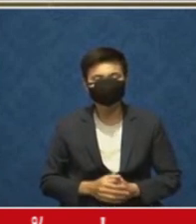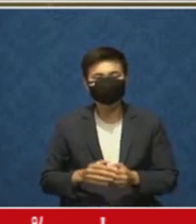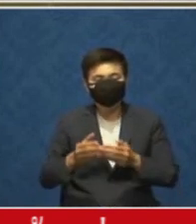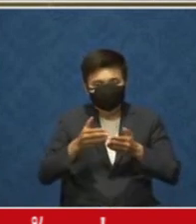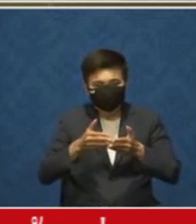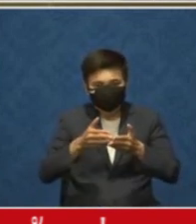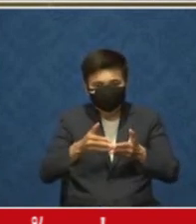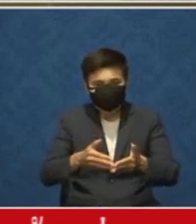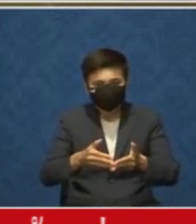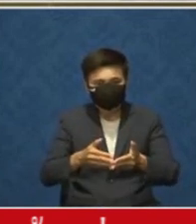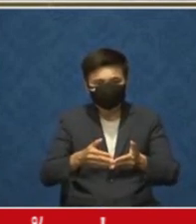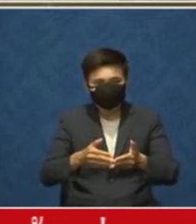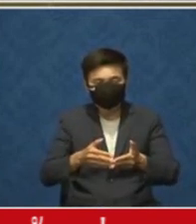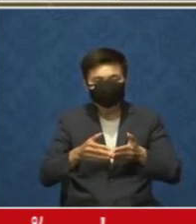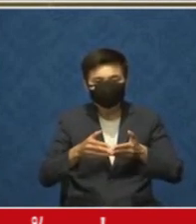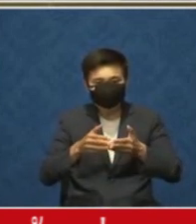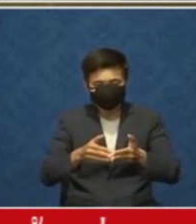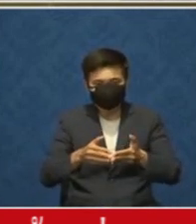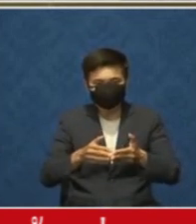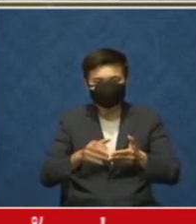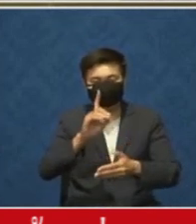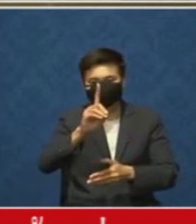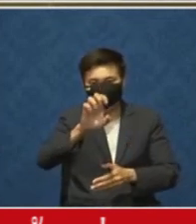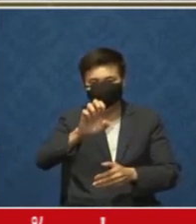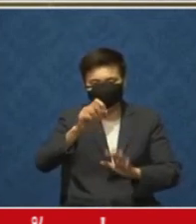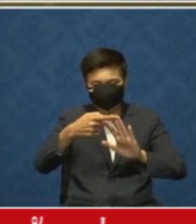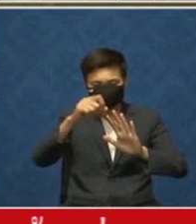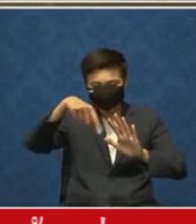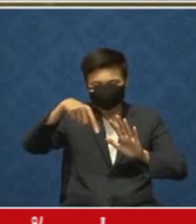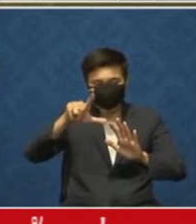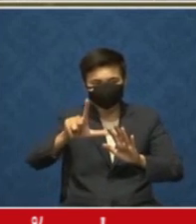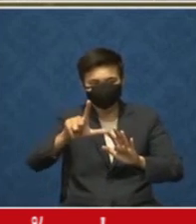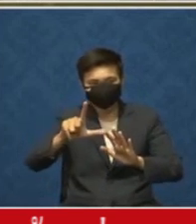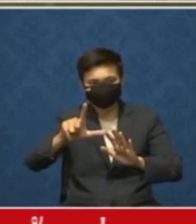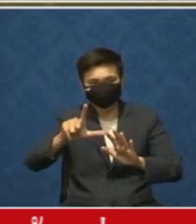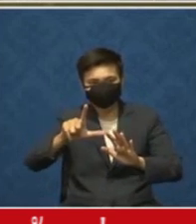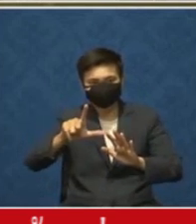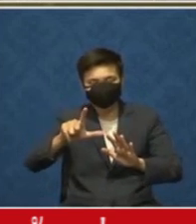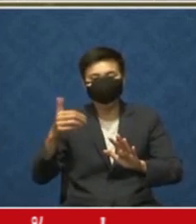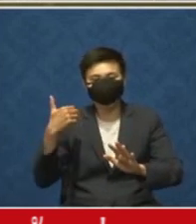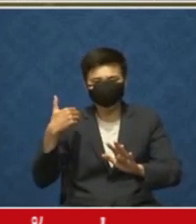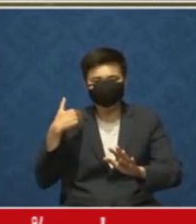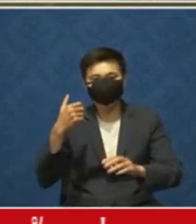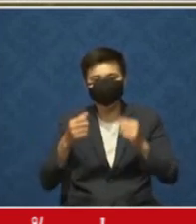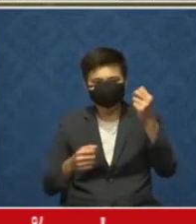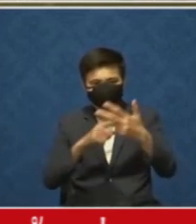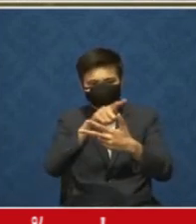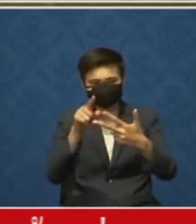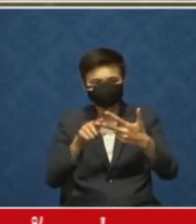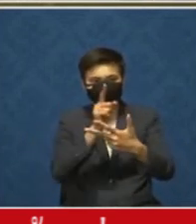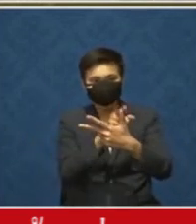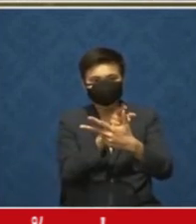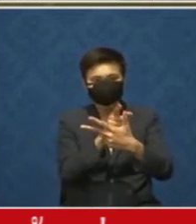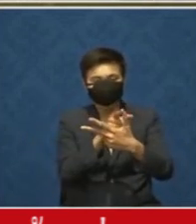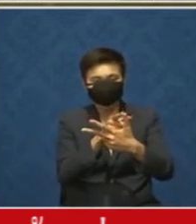เรือดำน้ำดีเซลนะครับรุ่น S26T เนี่ย3ลำลำที่1ครับ